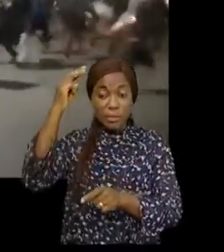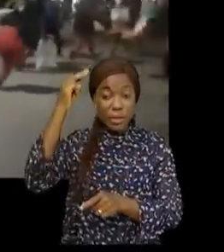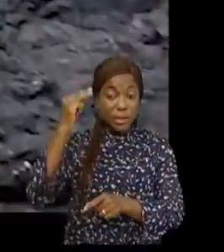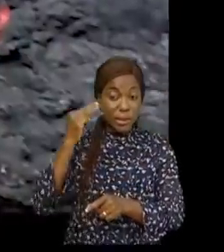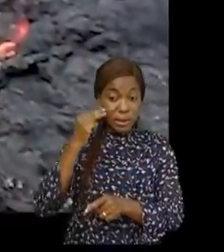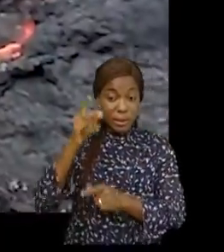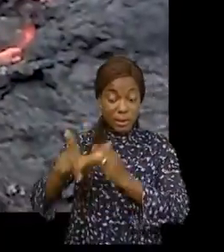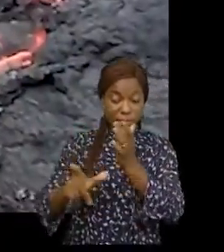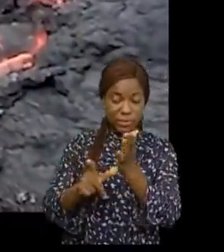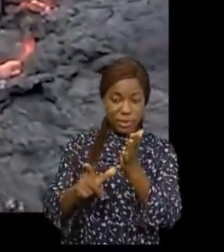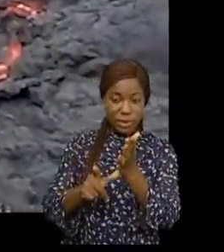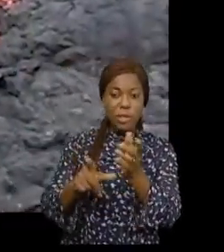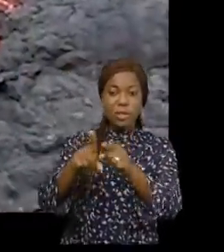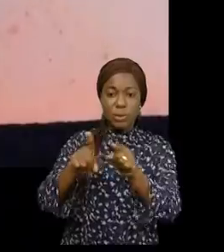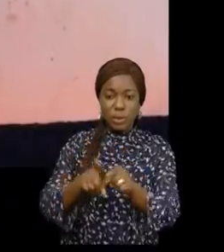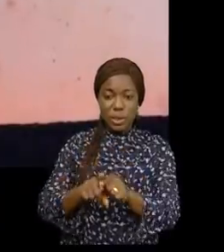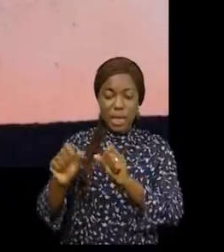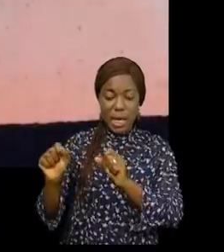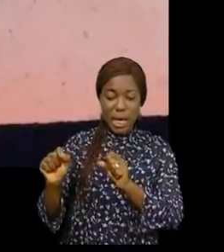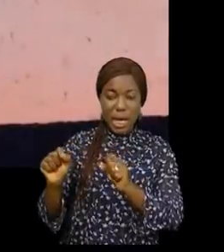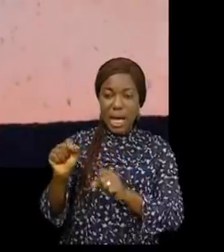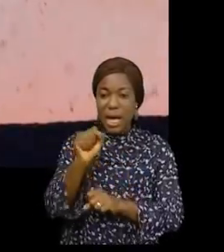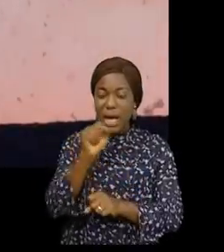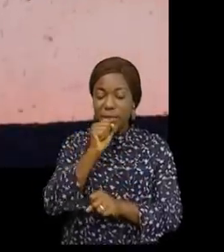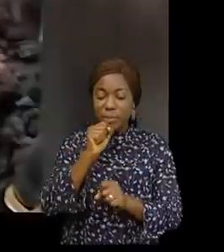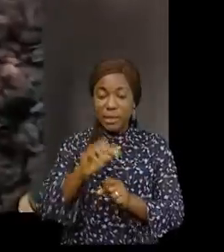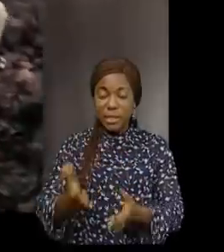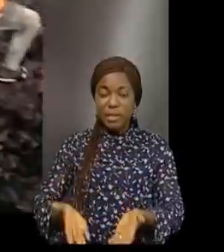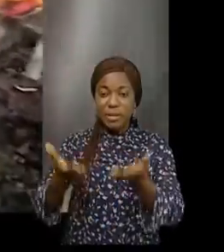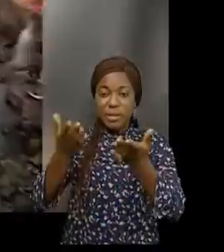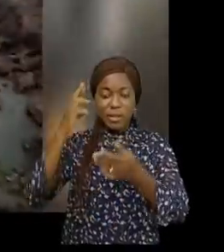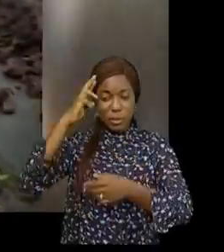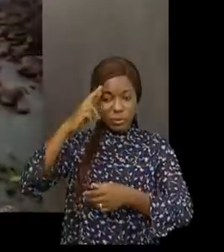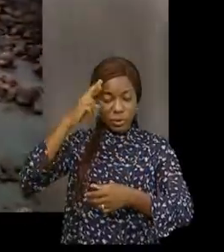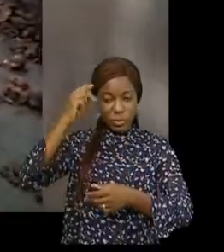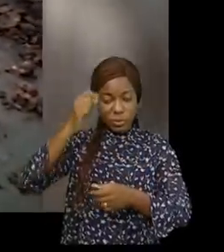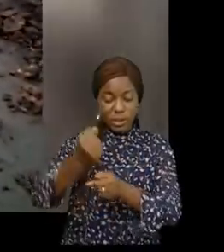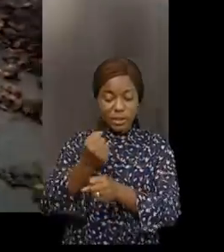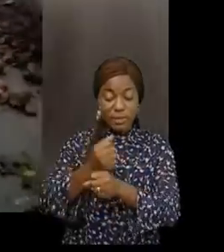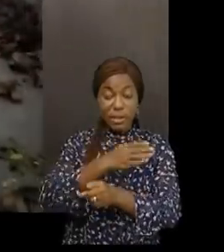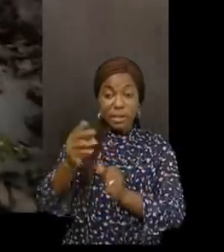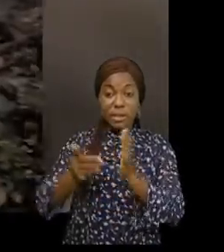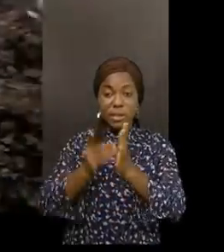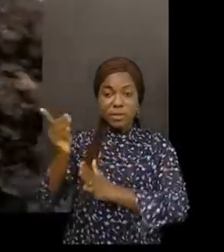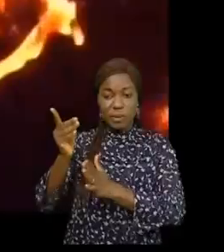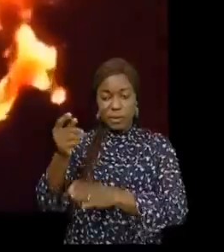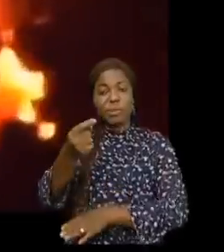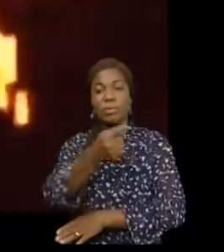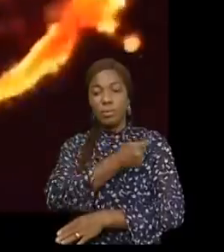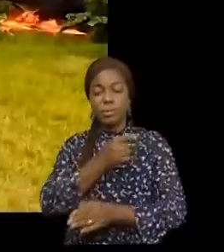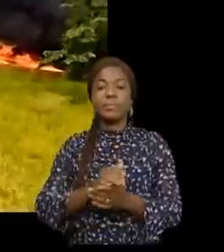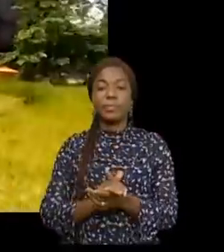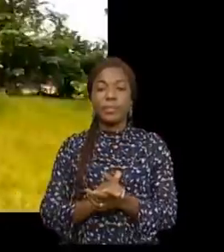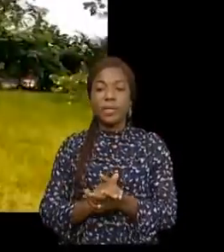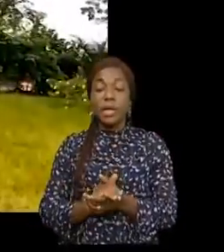et actuellement principal animateur de l'éveil de la conscience pour le travail et le développement Boniface Balamage Nkolu.